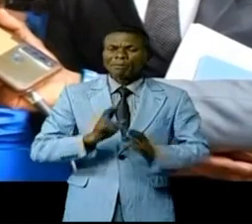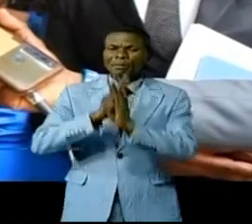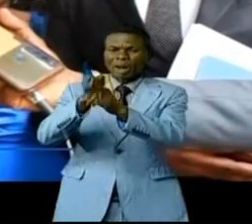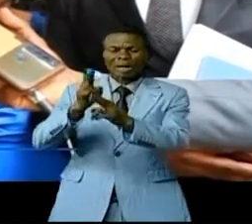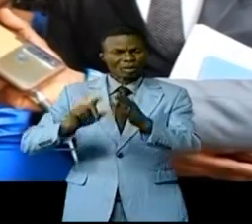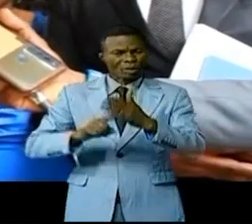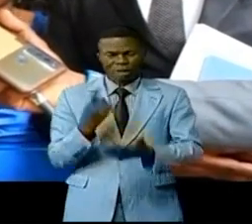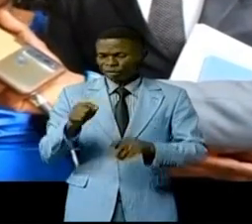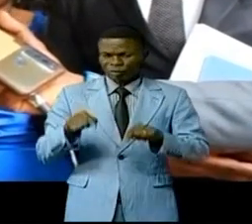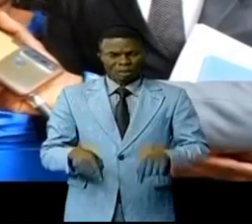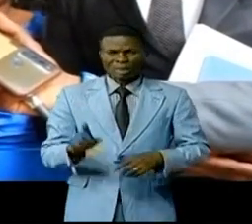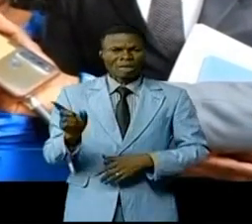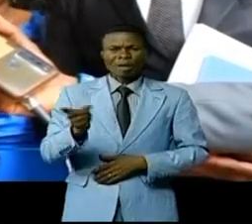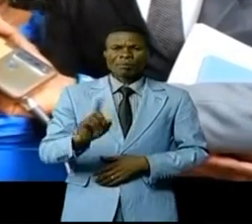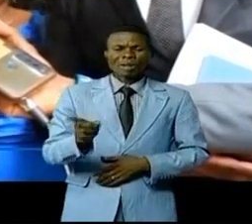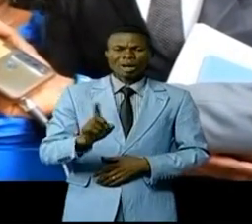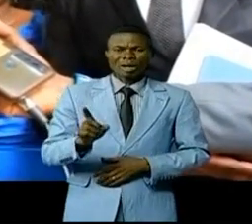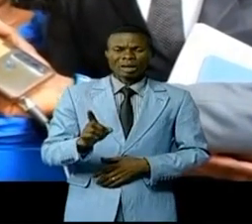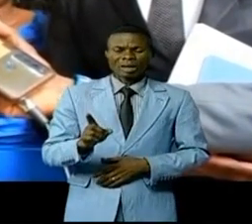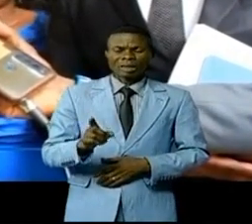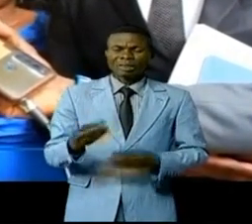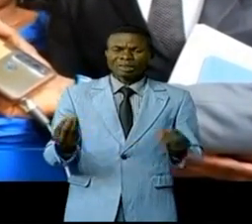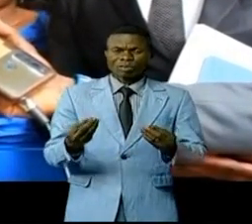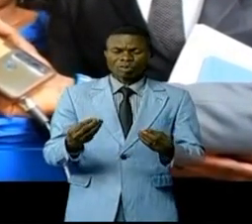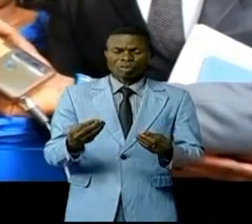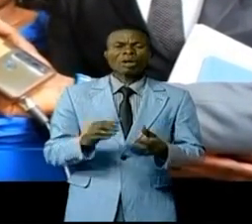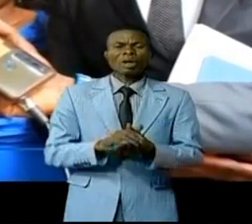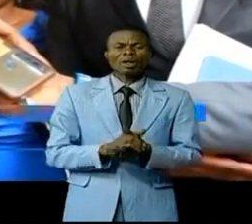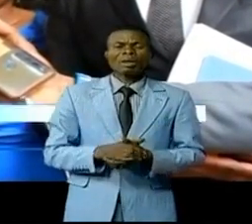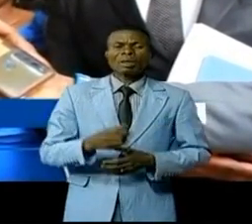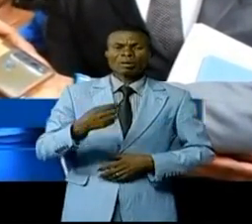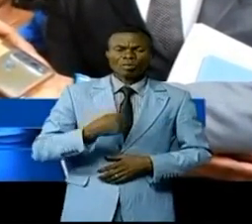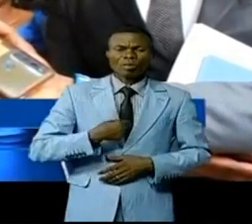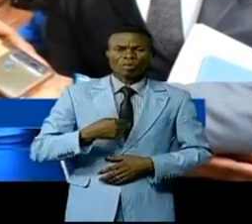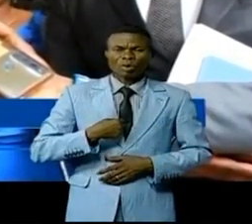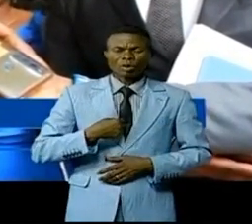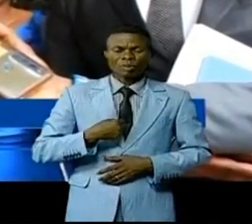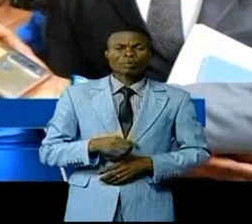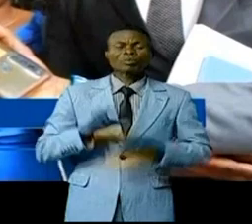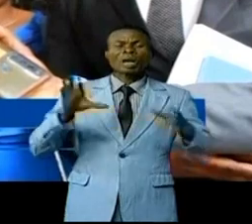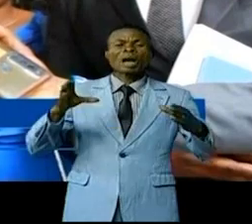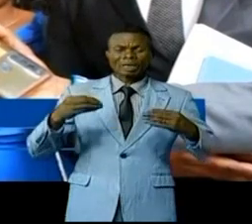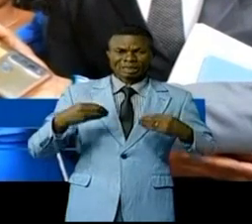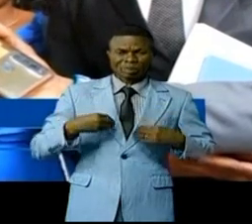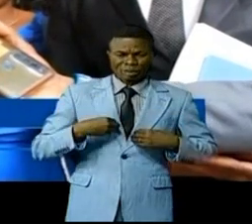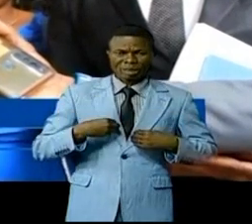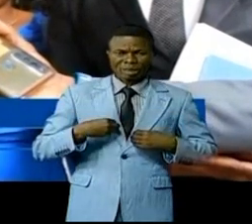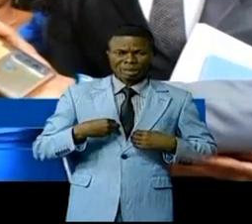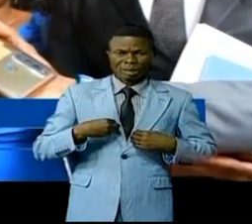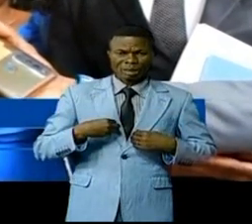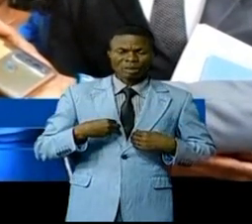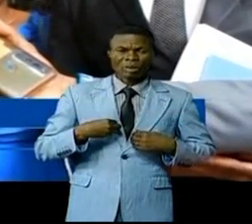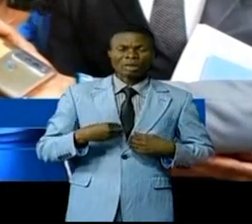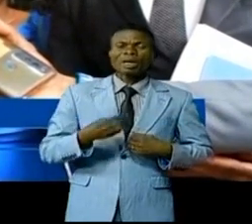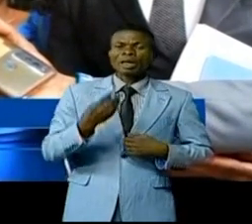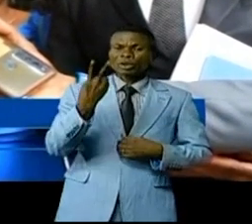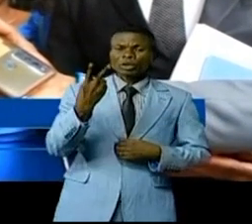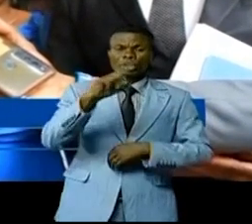le fournir, donner donc les réponses à ces questions. Je me suis engagé dans les 48